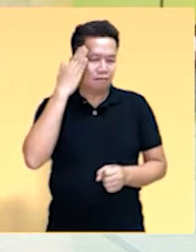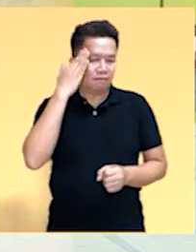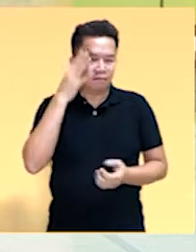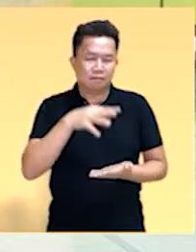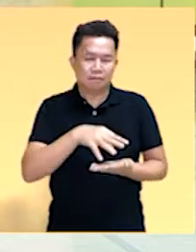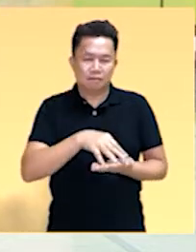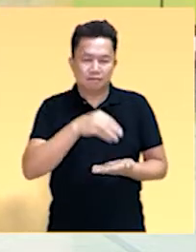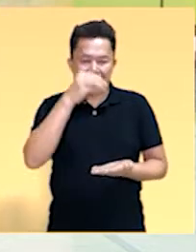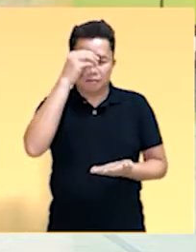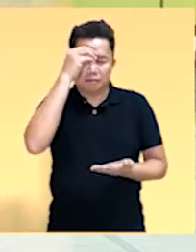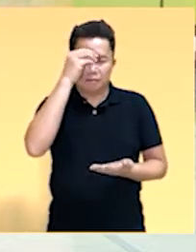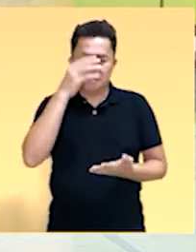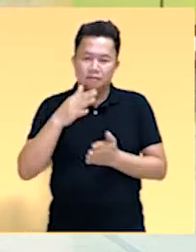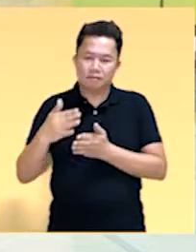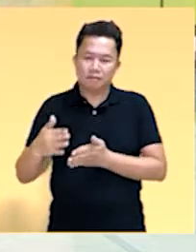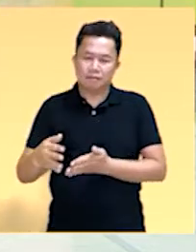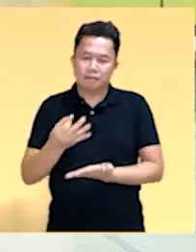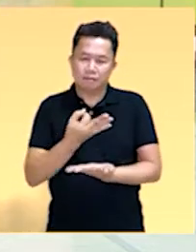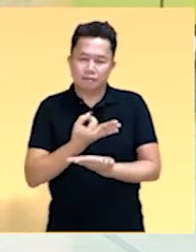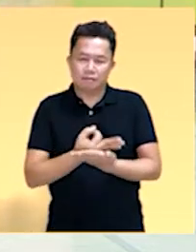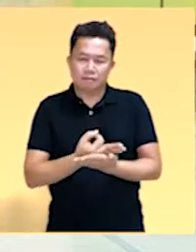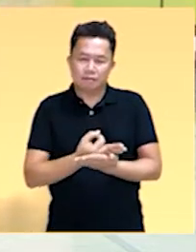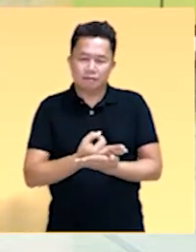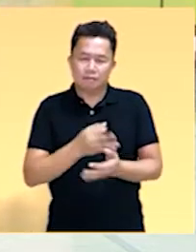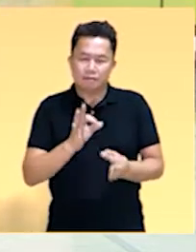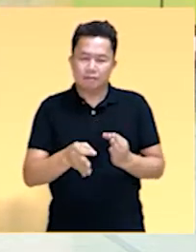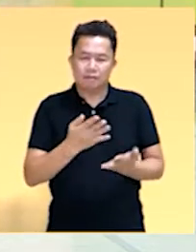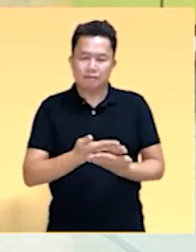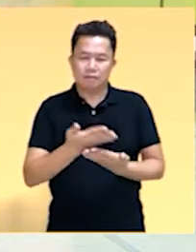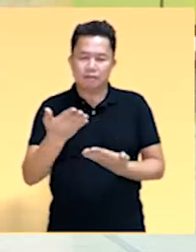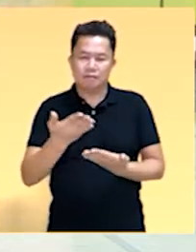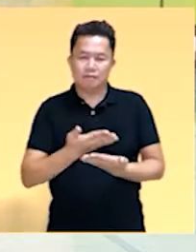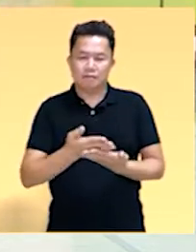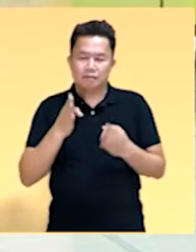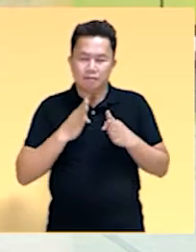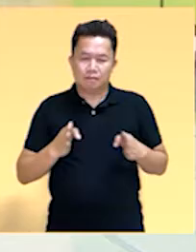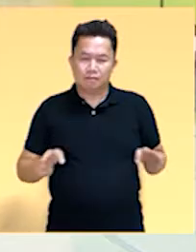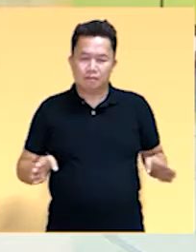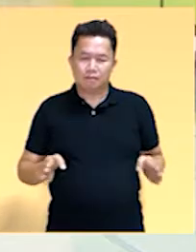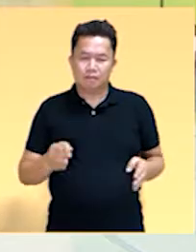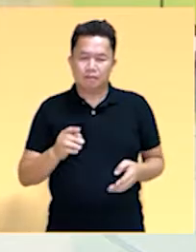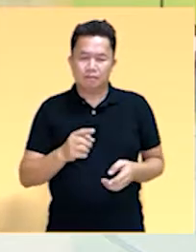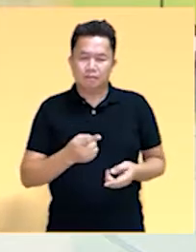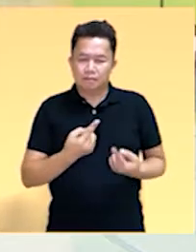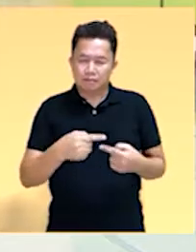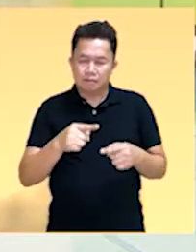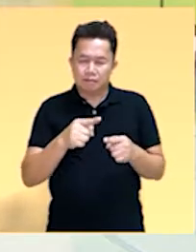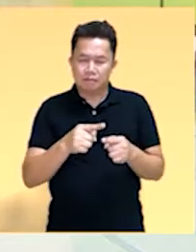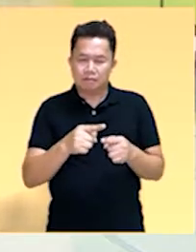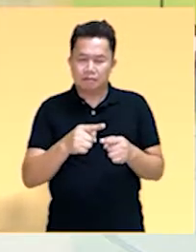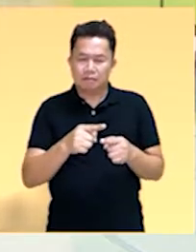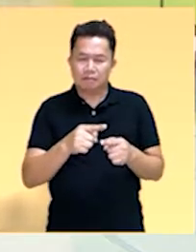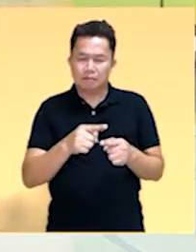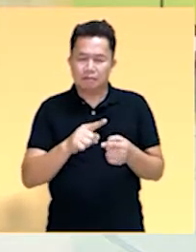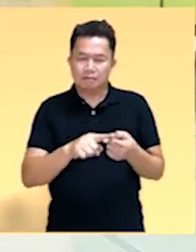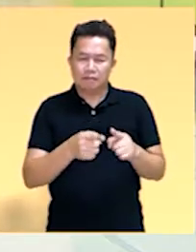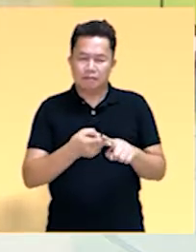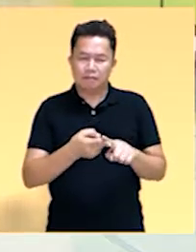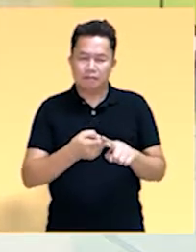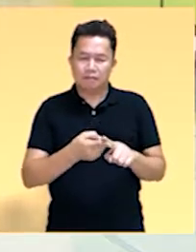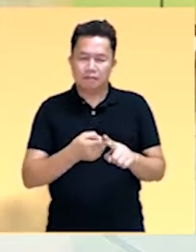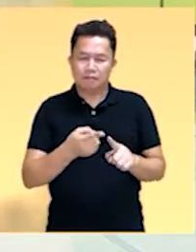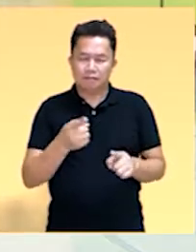ang matitira mong pera kapag binili mo na ang blouse na para sa iyong kaibigan. Naku, kuya!